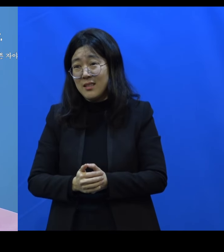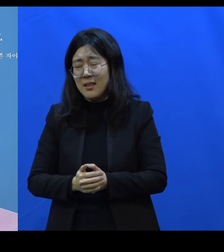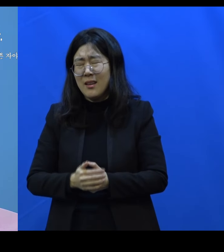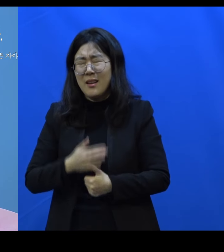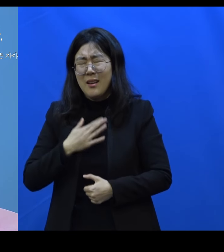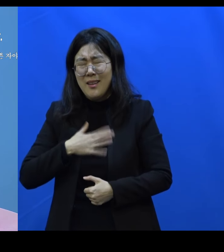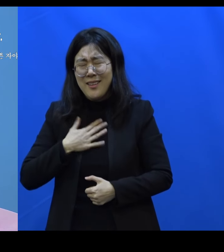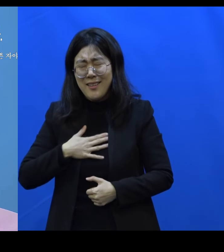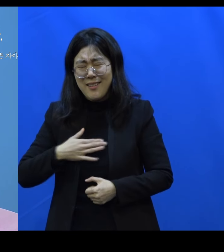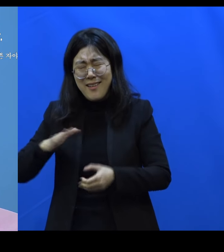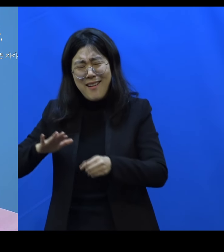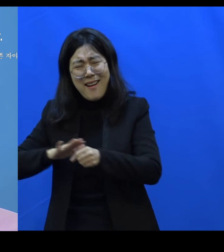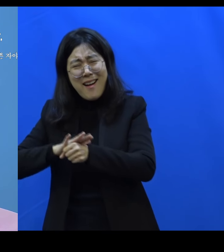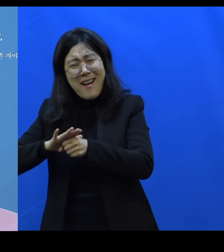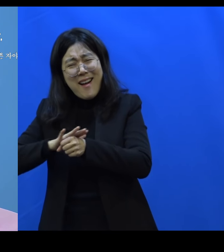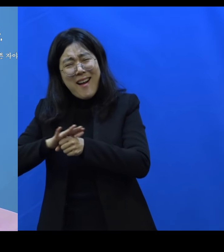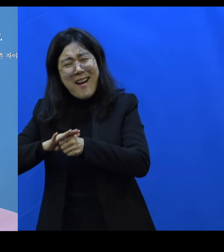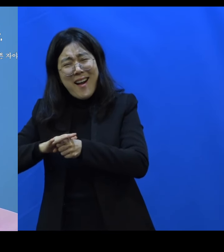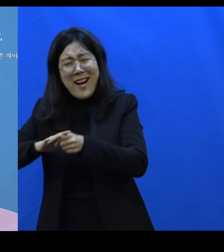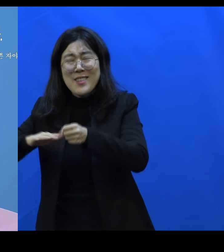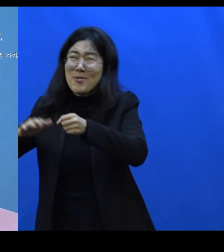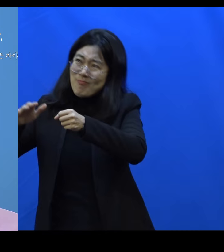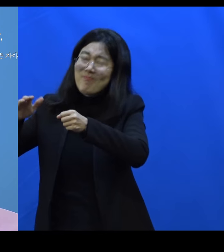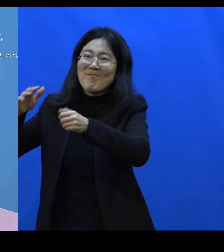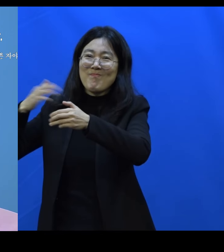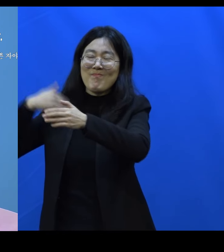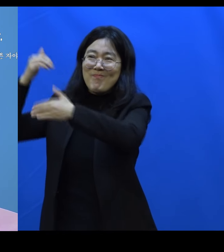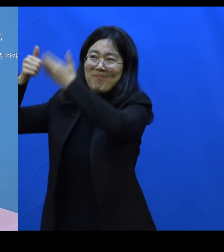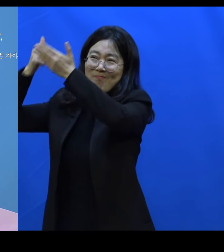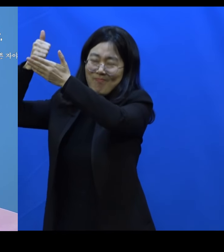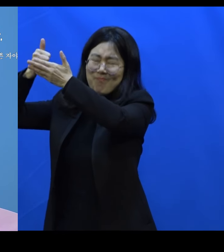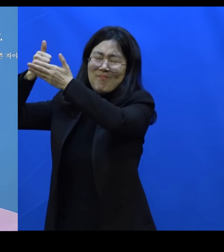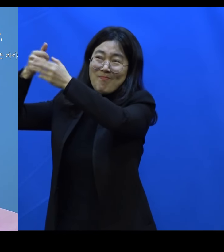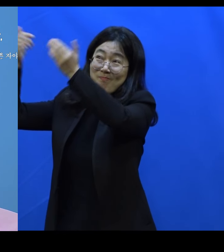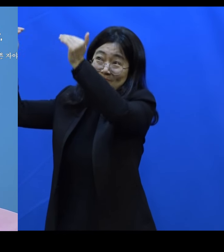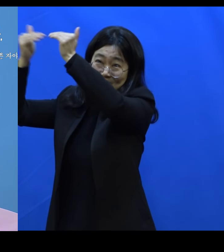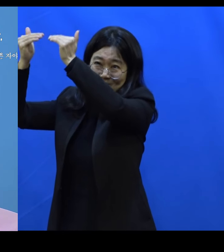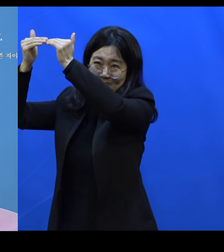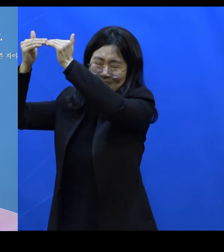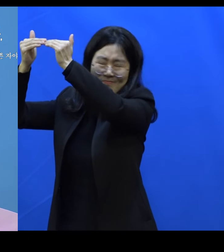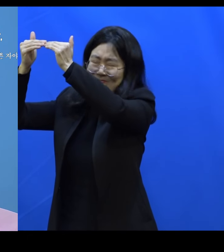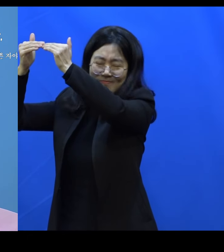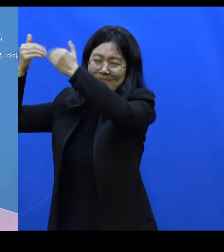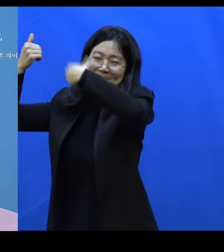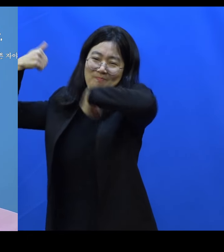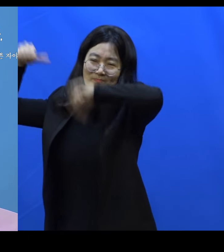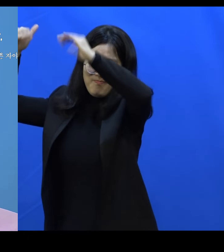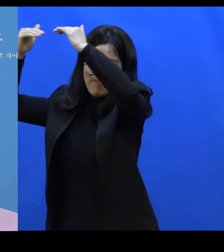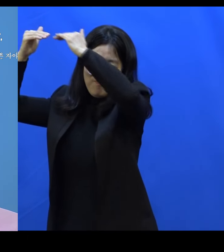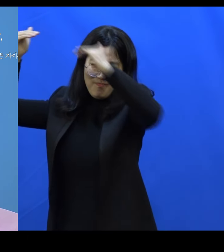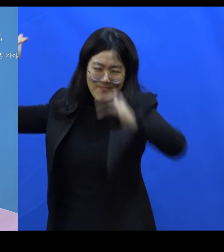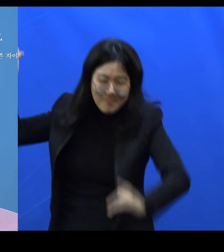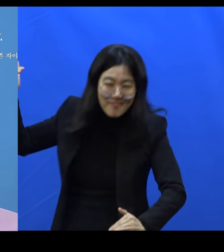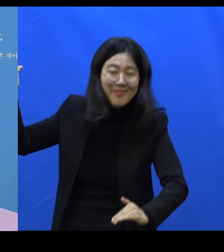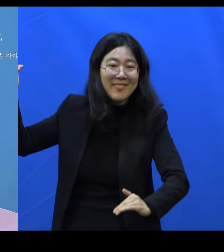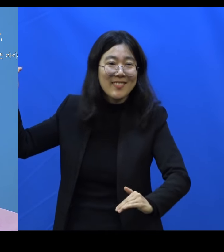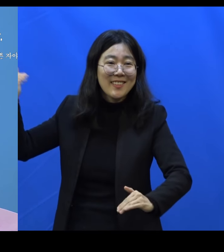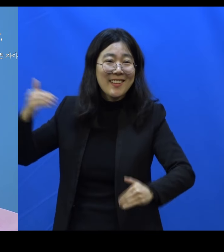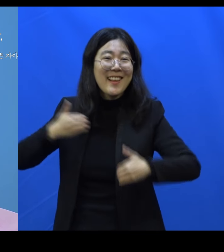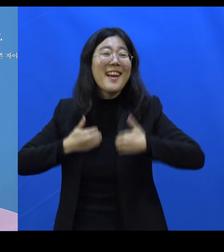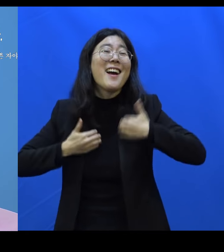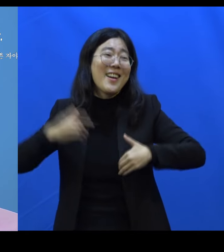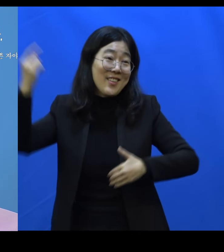한쪽에 열정이 있어야 되는 거죠. 그죠? 대가를 지불해야 되고 헌신을 해야 되고 저절로 사랑이 이루어지잖아요.